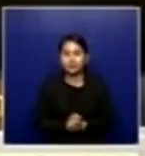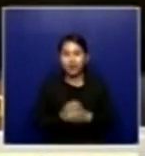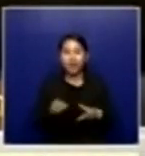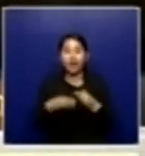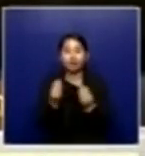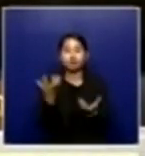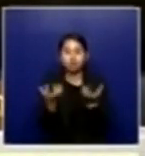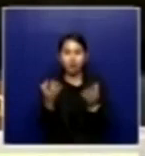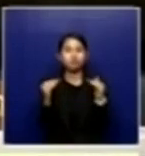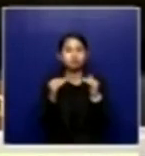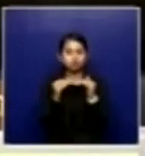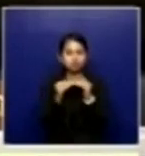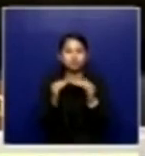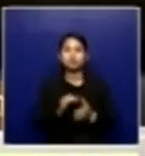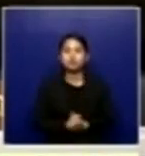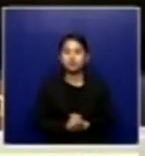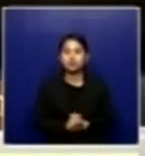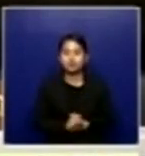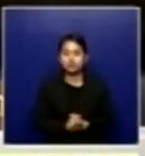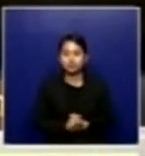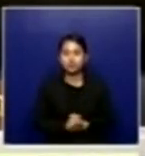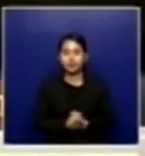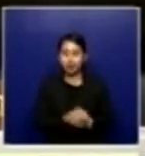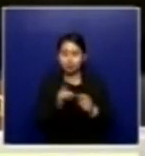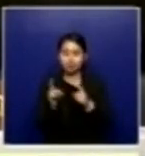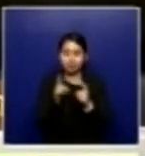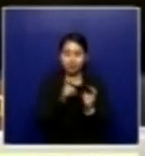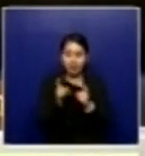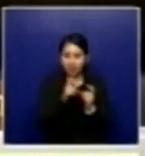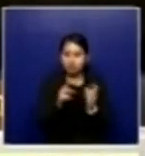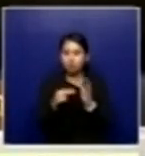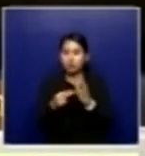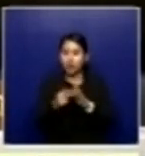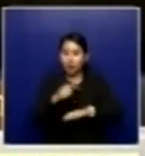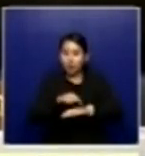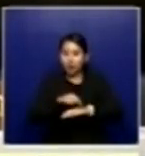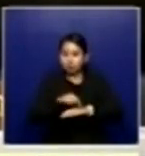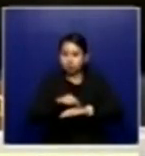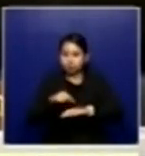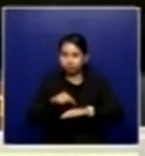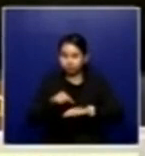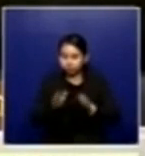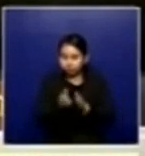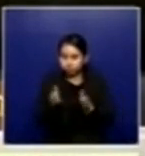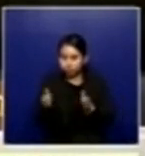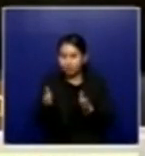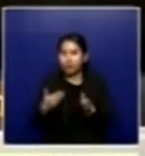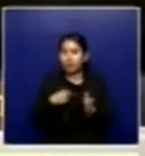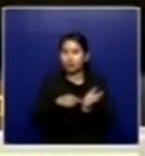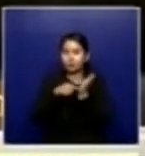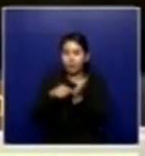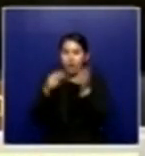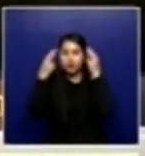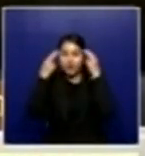ายผลการสอบสวนจะต้องเร่งรัดดำเนินการท่านรัฐมนตรีท่านเล็กดำเนินการให้รายงานท่านนายกรัฐมนตรีเพื่อพิจาร